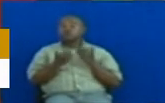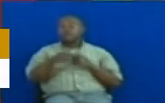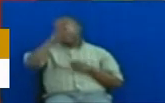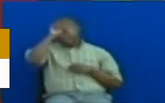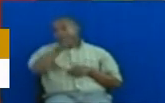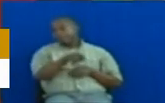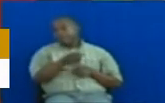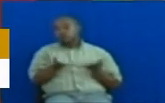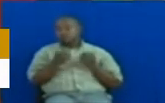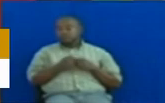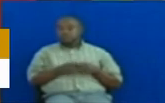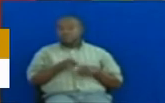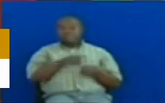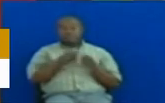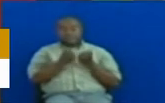hapa yes.